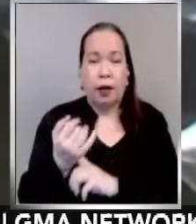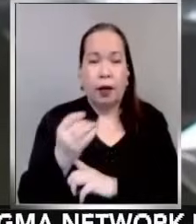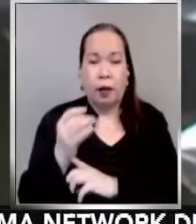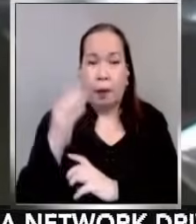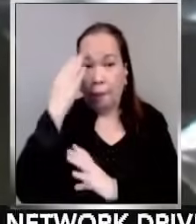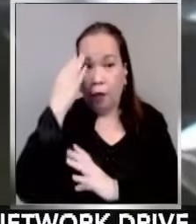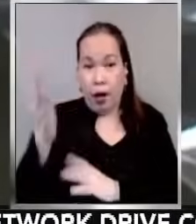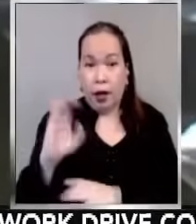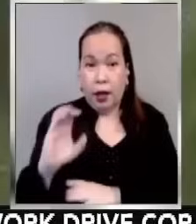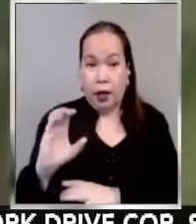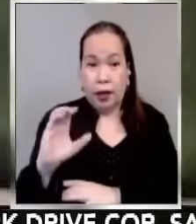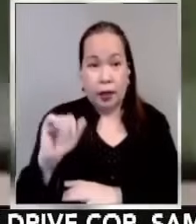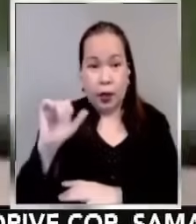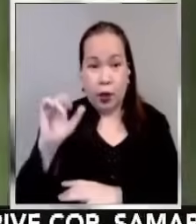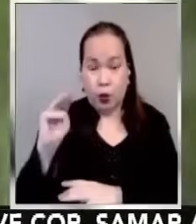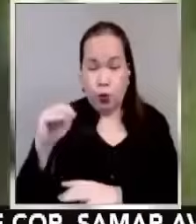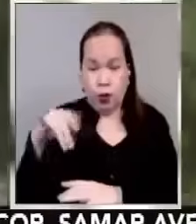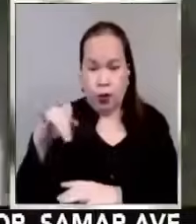high tide.